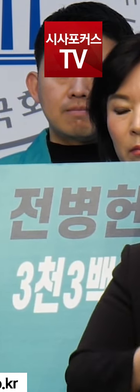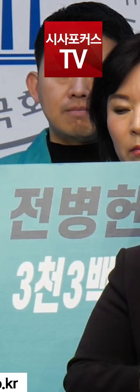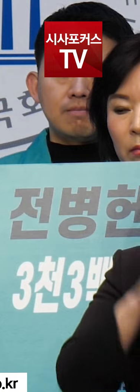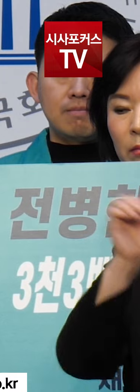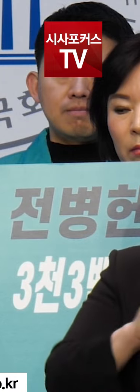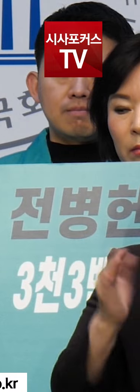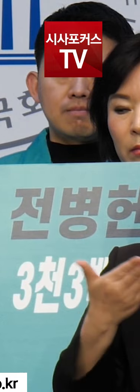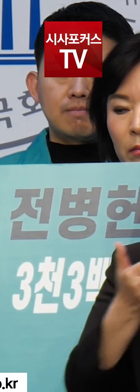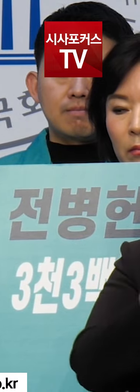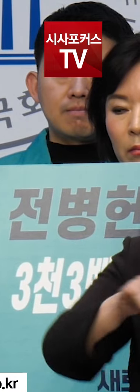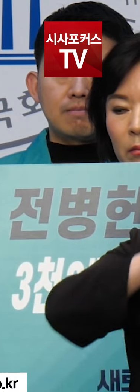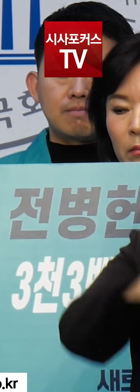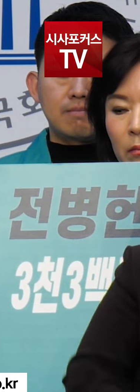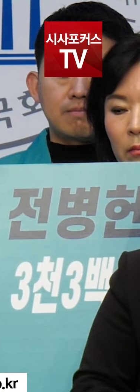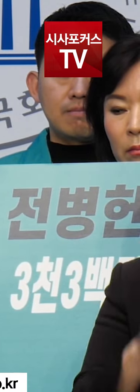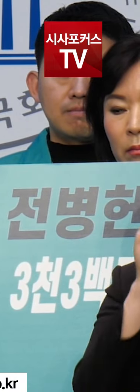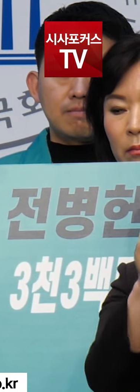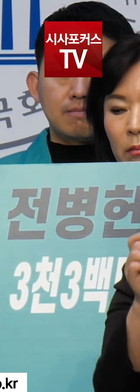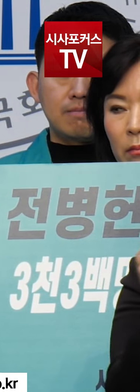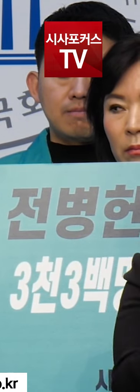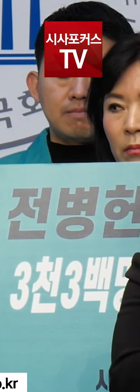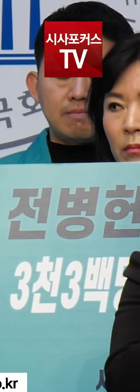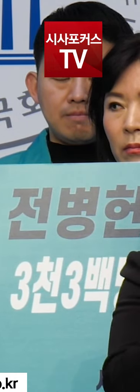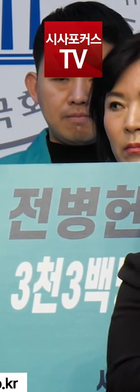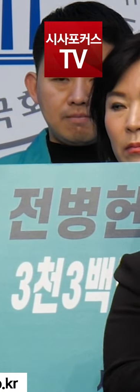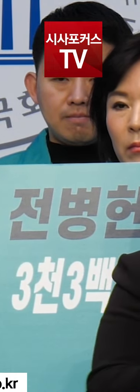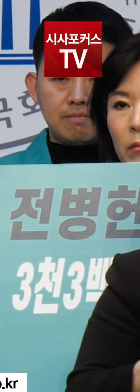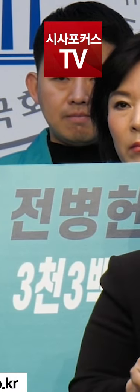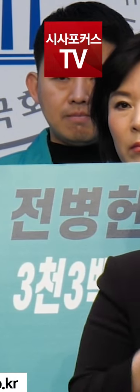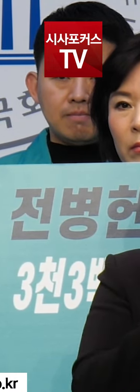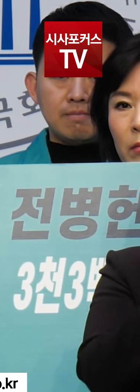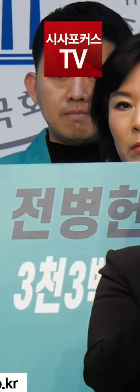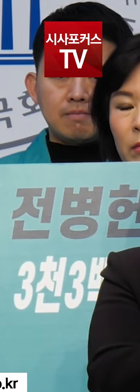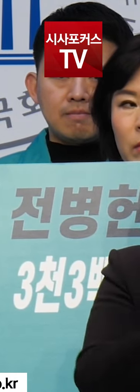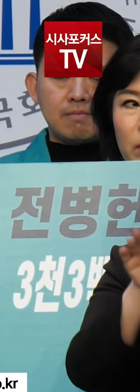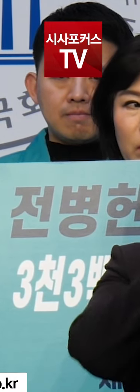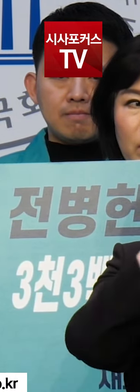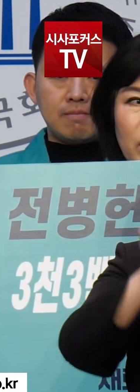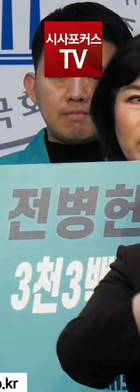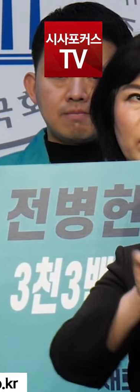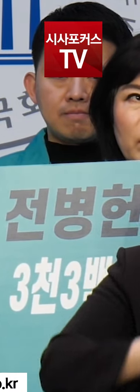의원들을 하위라고 조롱하는 것이 지금 민주당의 현실입니다.